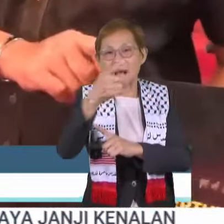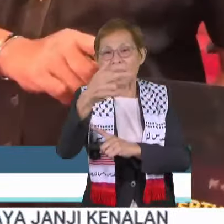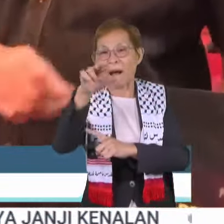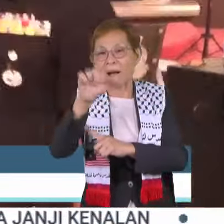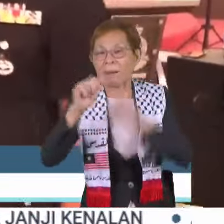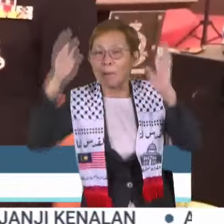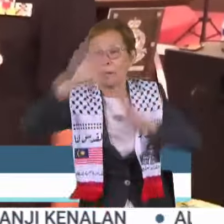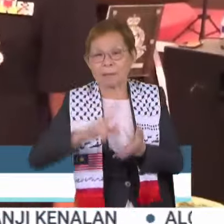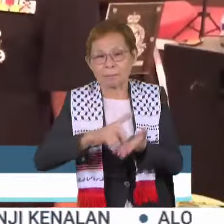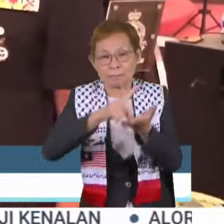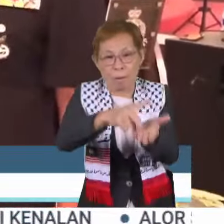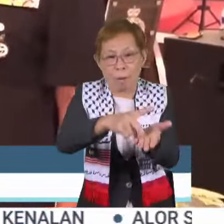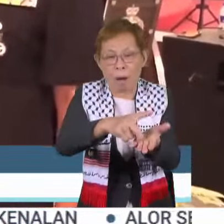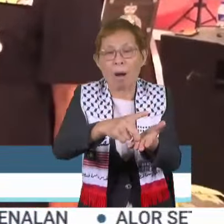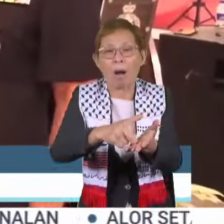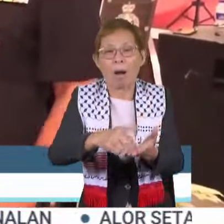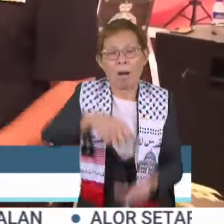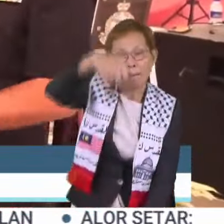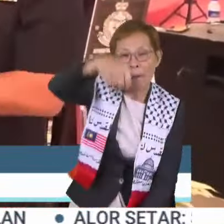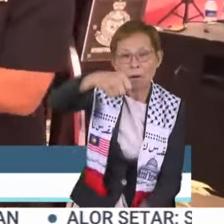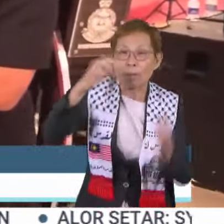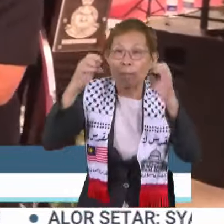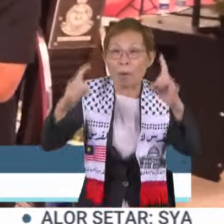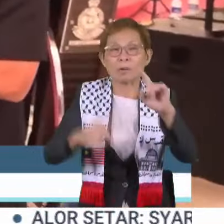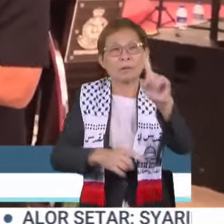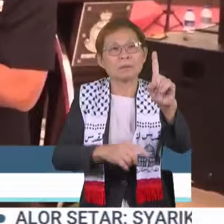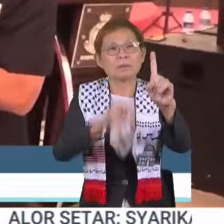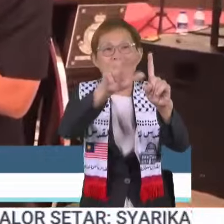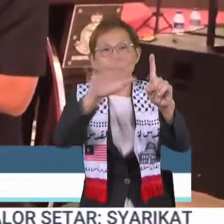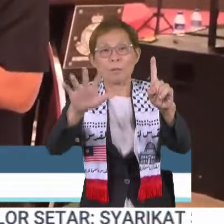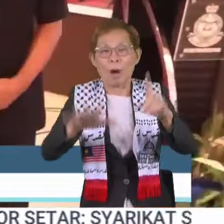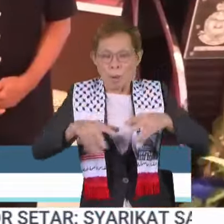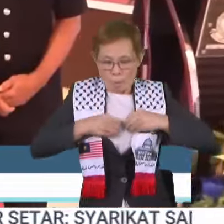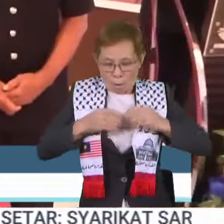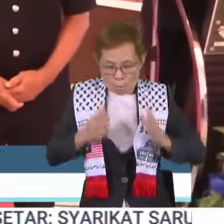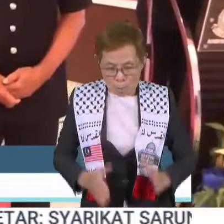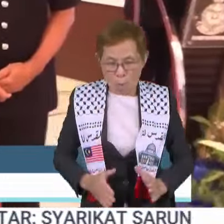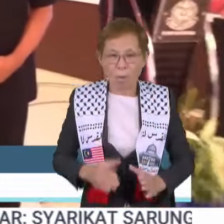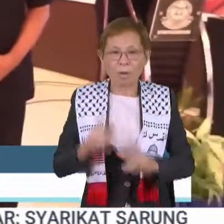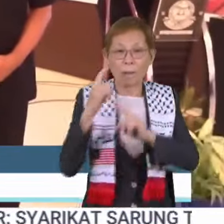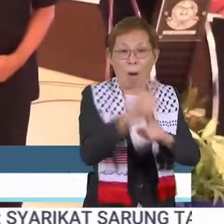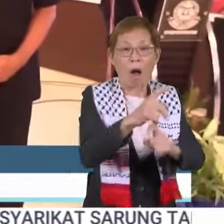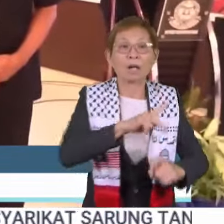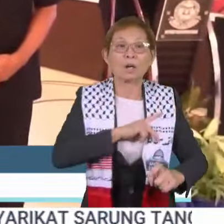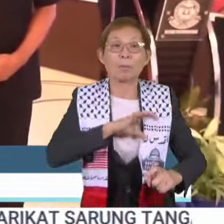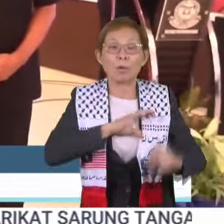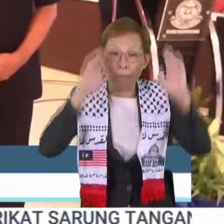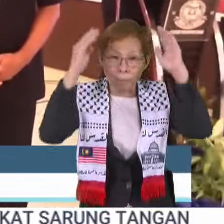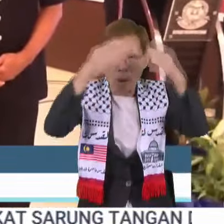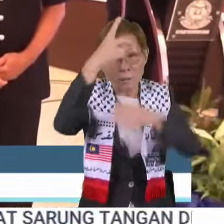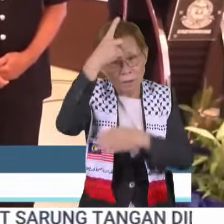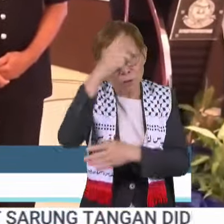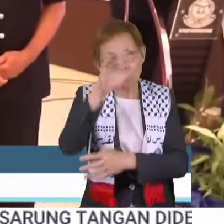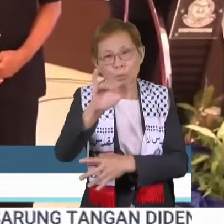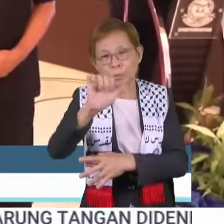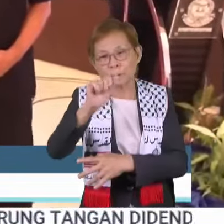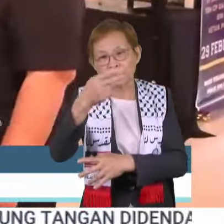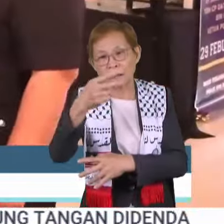penyampaian bakul pendidikan 135 orang menerima sumbangan disampaikan ketua polis Pahang Datuk Seri Yahya